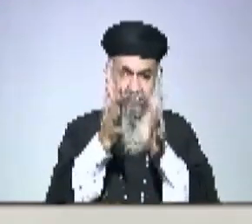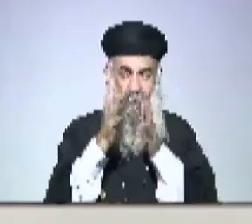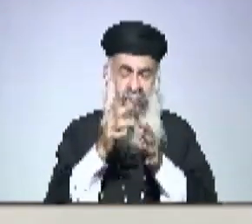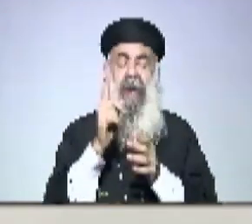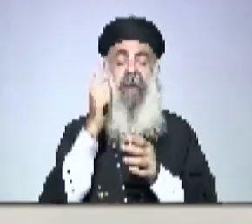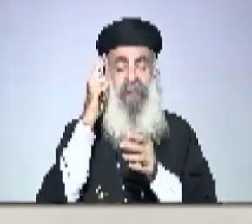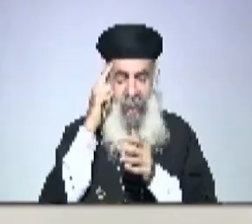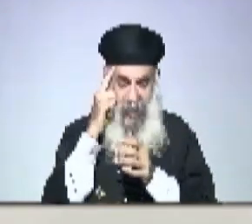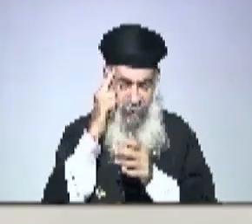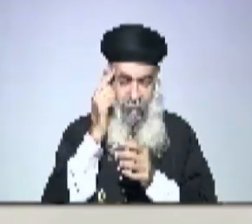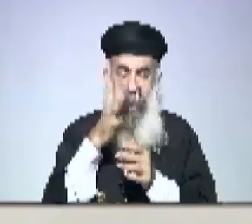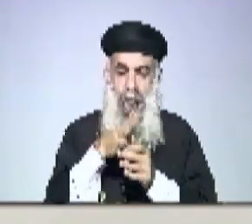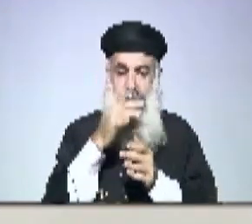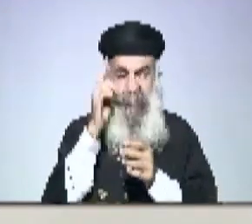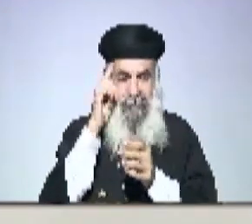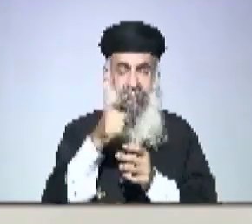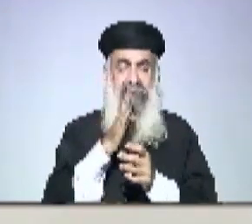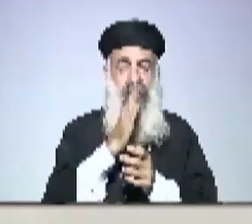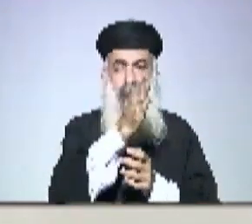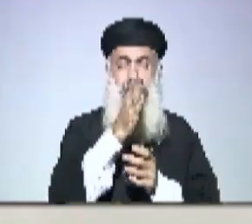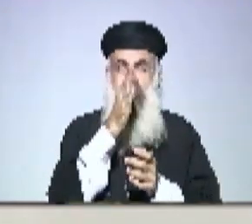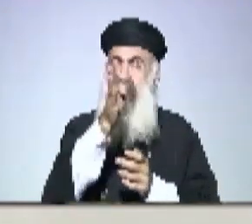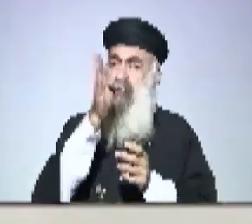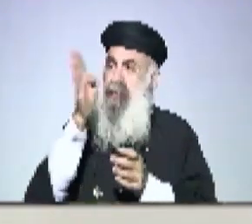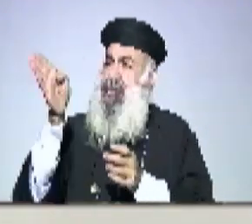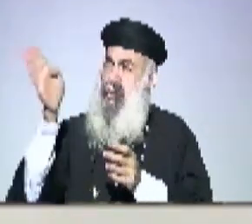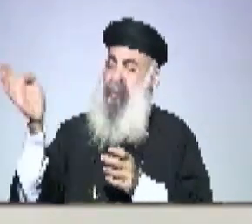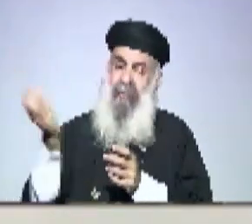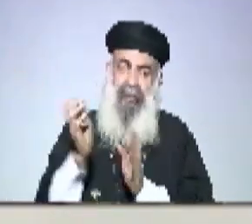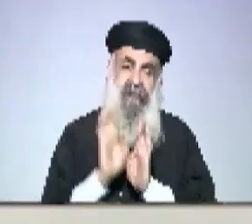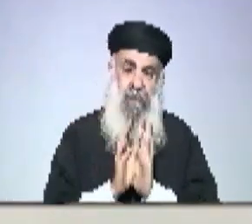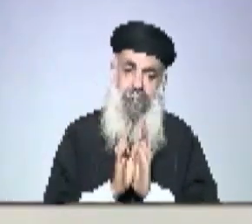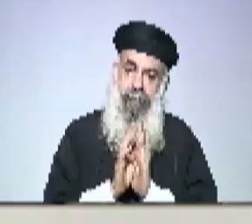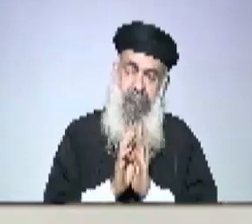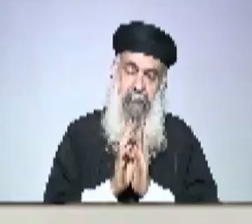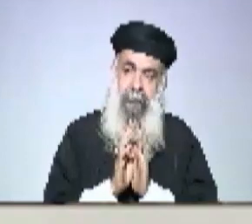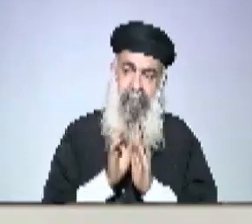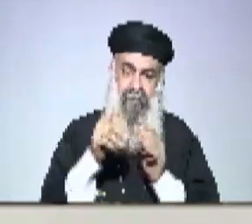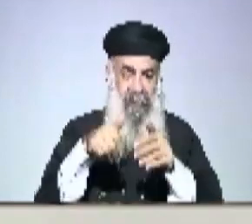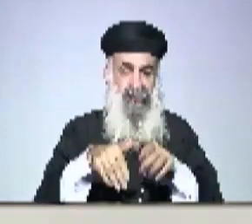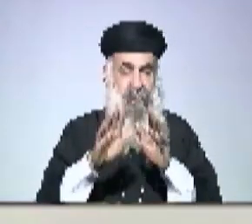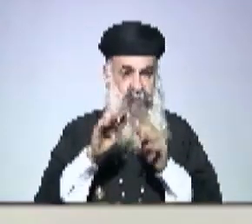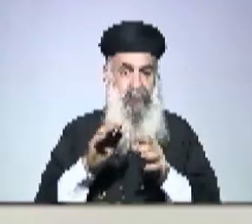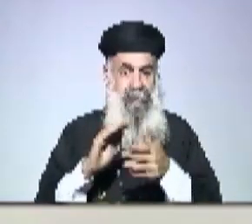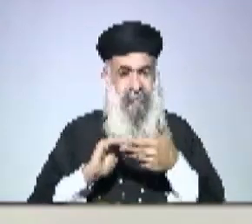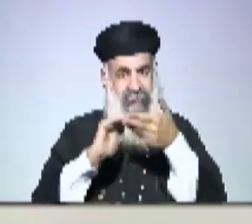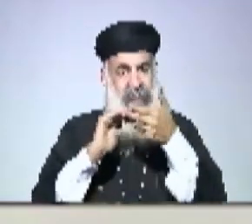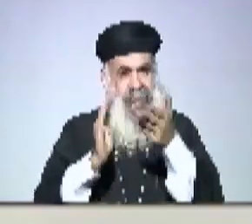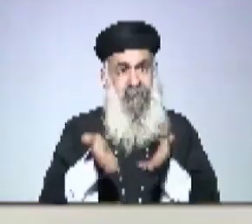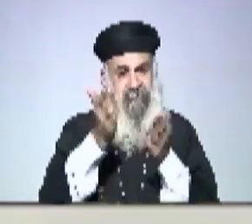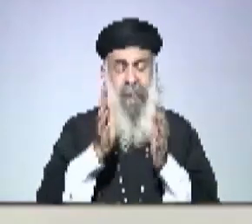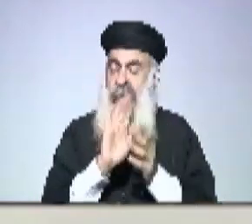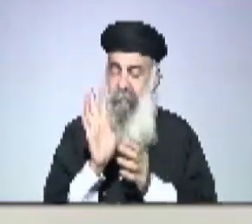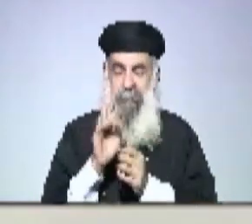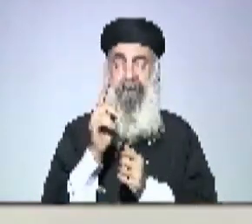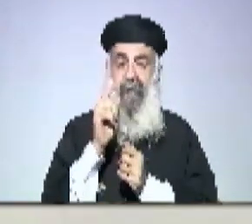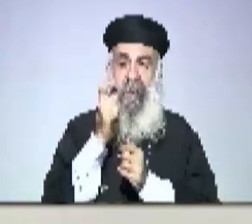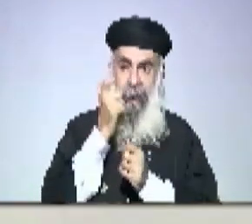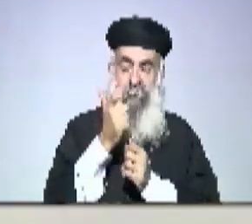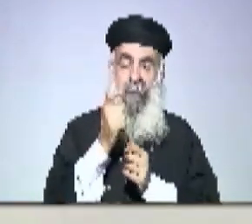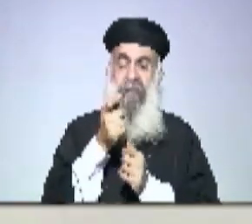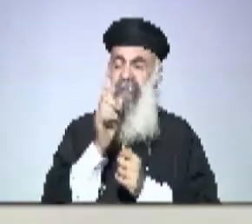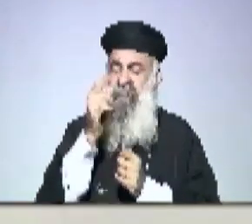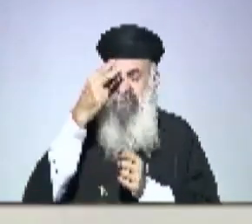او الست د بتلف بطريقه مش مظبوطه ودي حاجه مش مفروض ان احنا نشجعها انا يجب ان ارى من